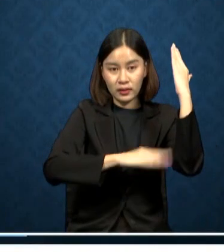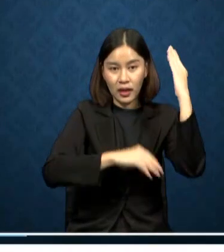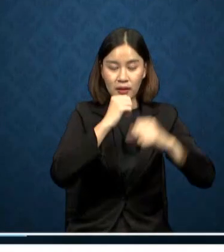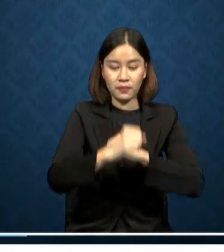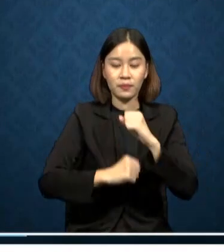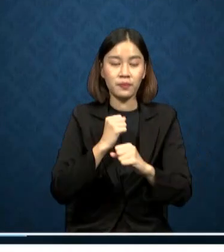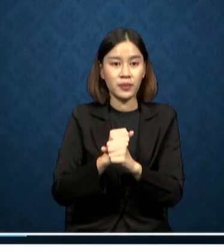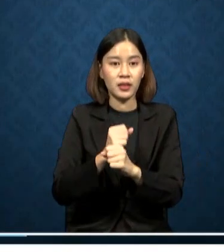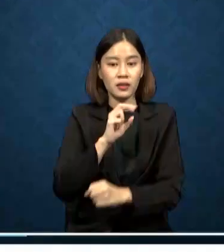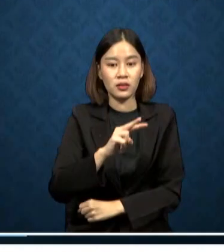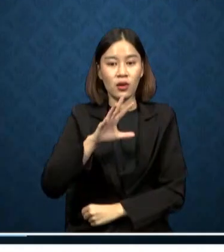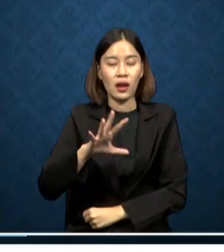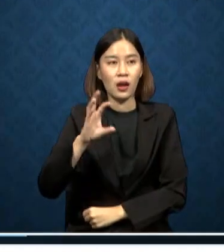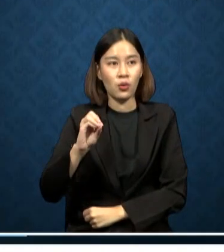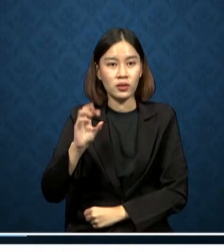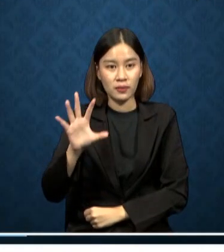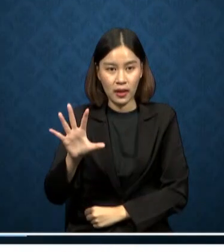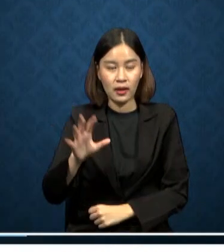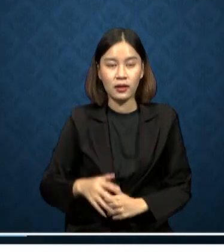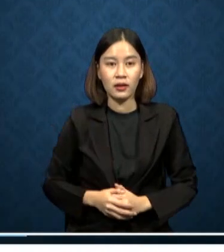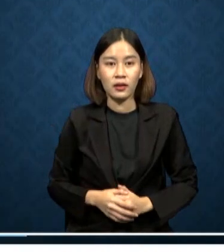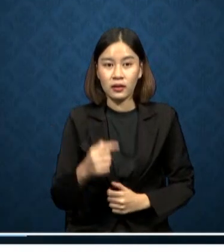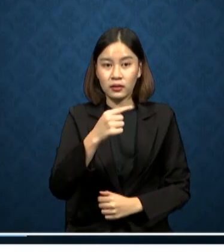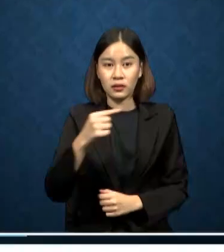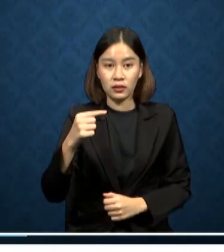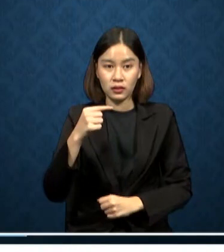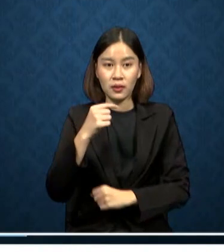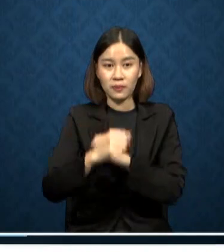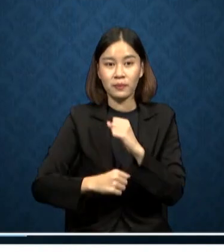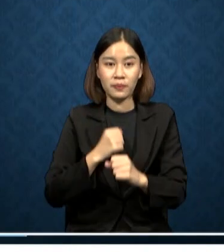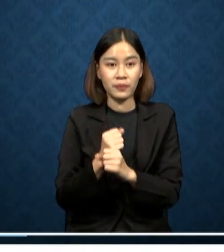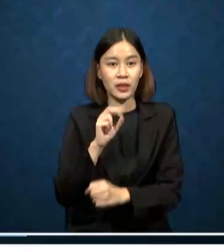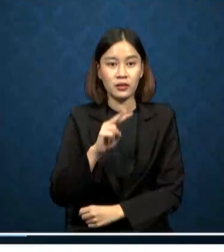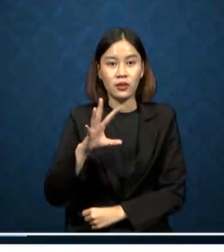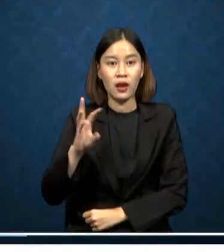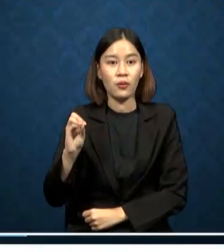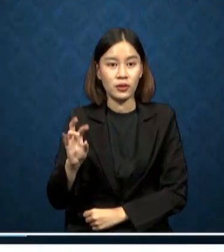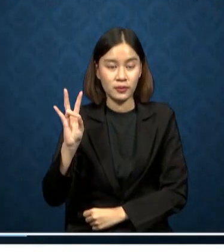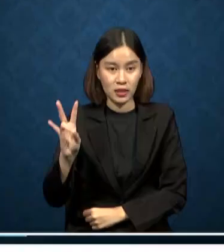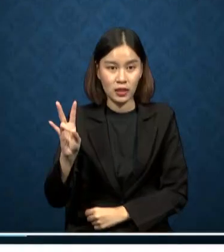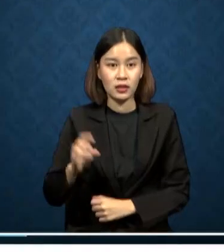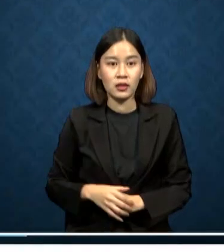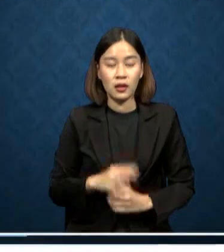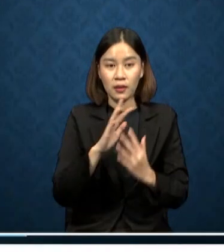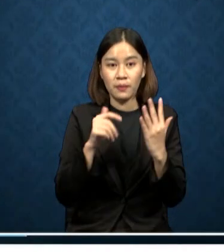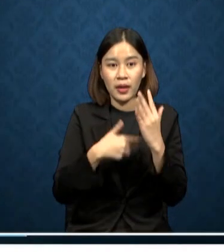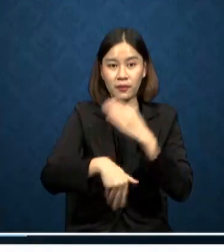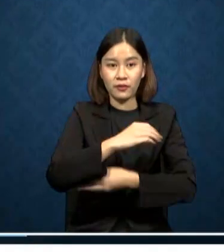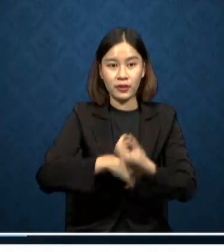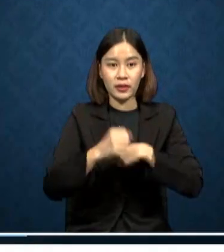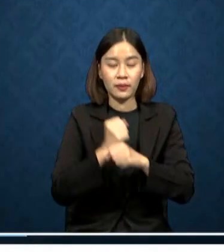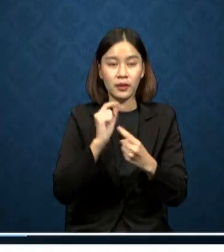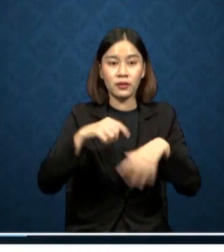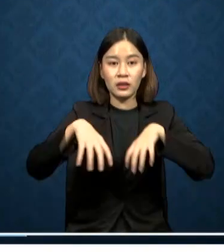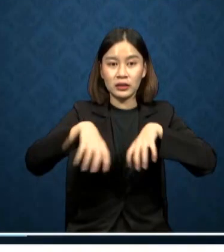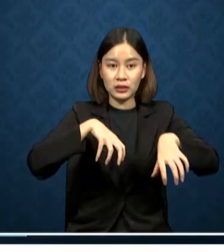พุธษัลาด 2,565 ถึงพุธษักลาด 2,67 และแนปตบการร้านกประเด